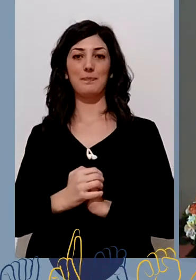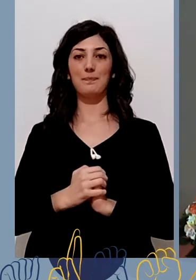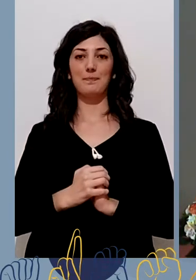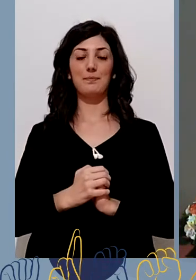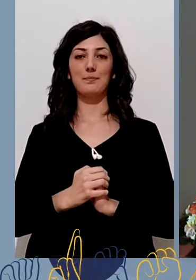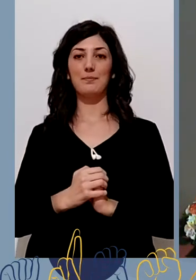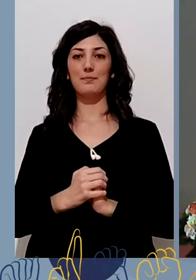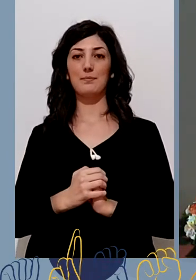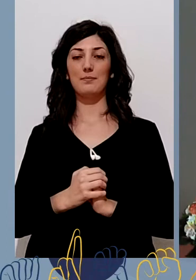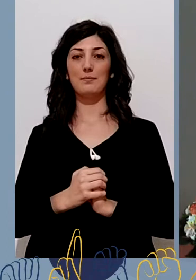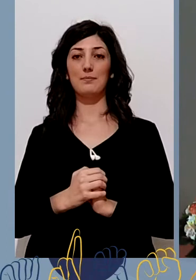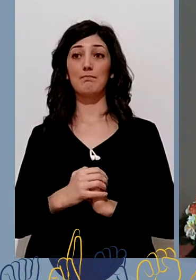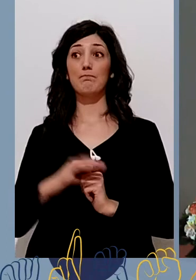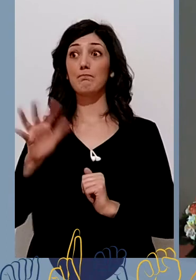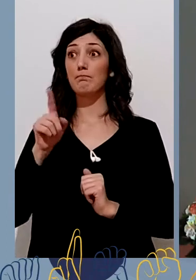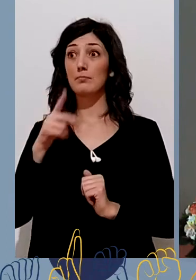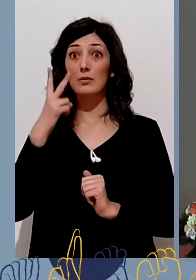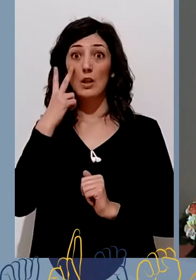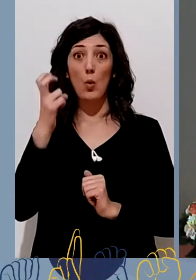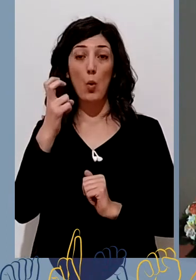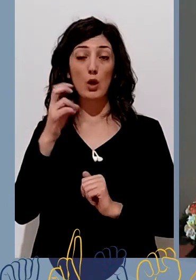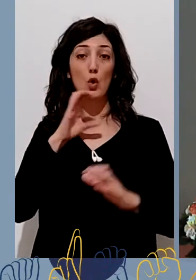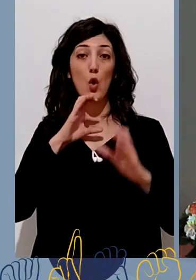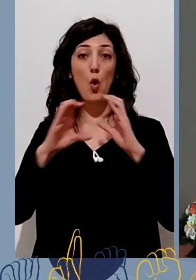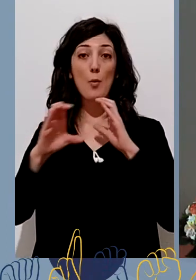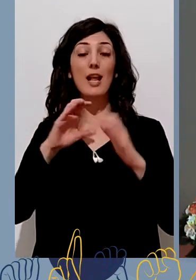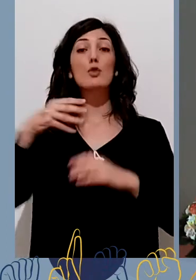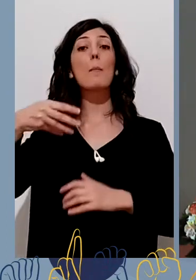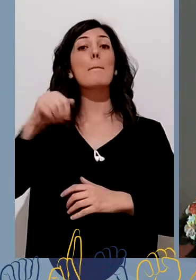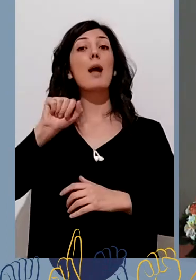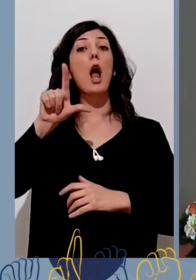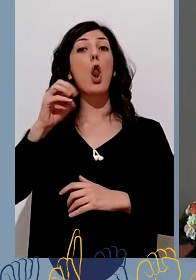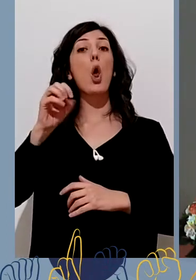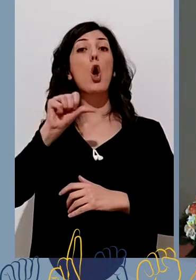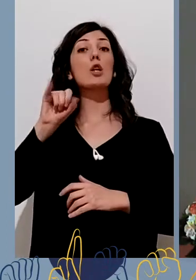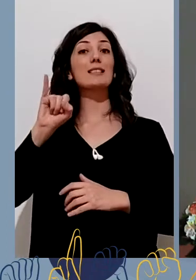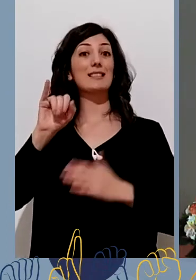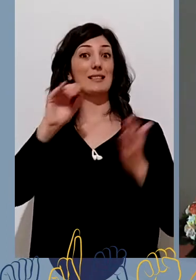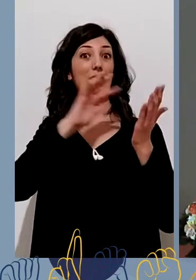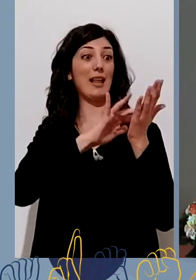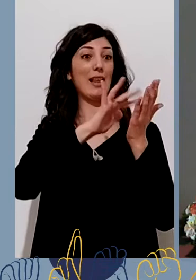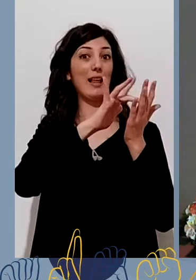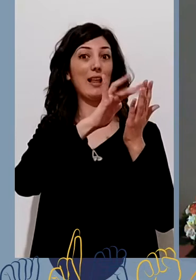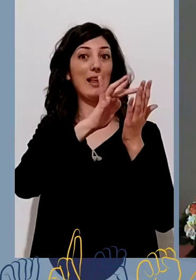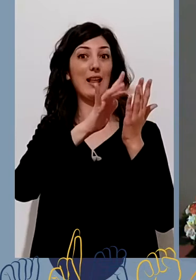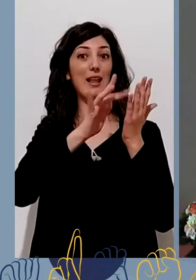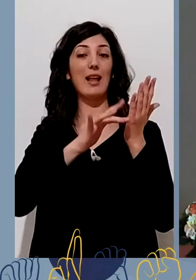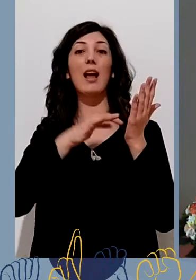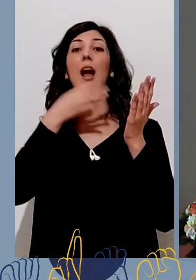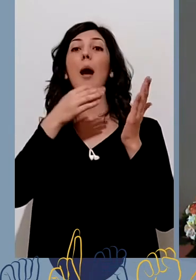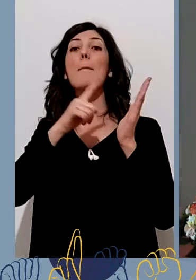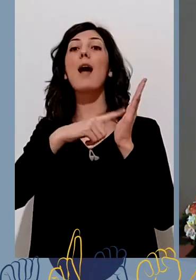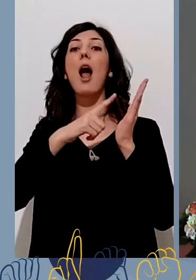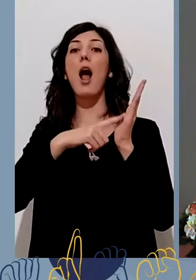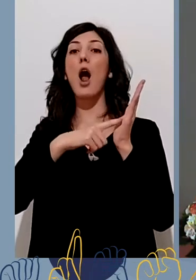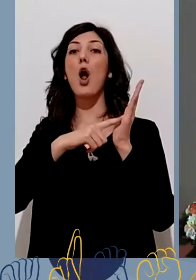Probabilmente lei si riferisce alla comunicazione malossi, che è effettivamente la mano, diventa come